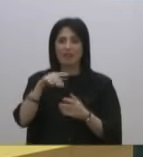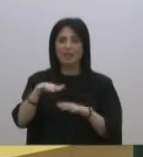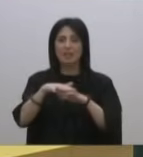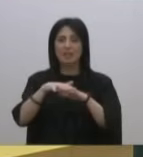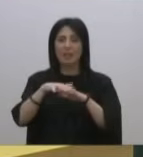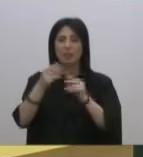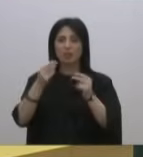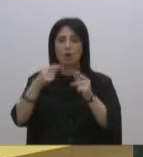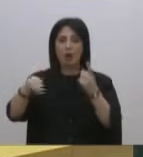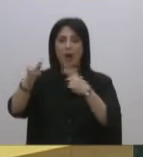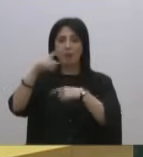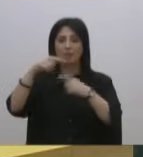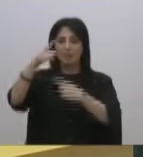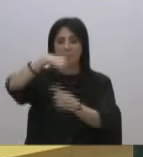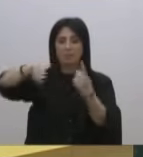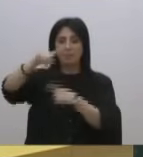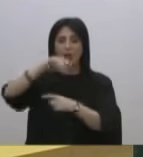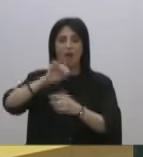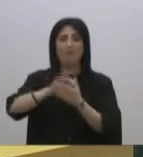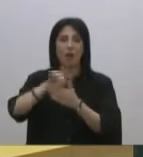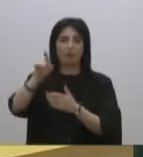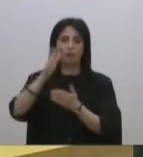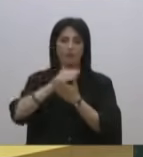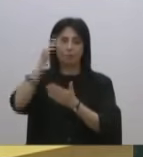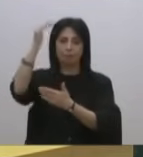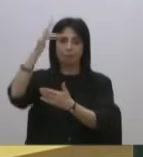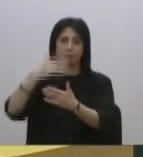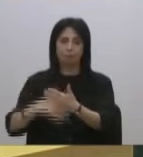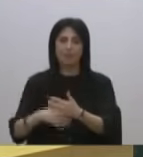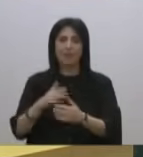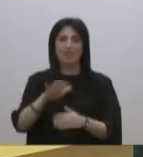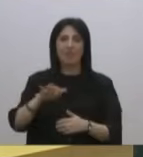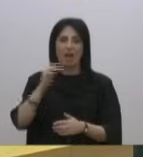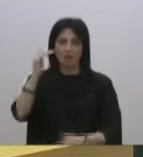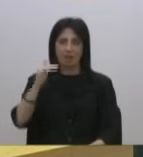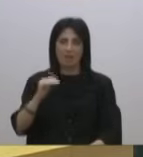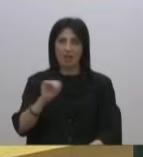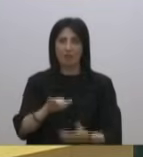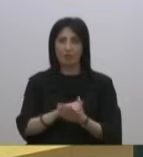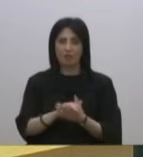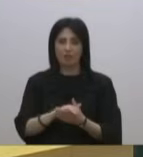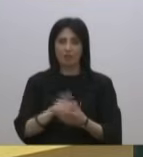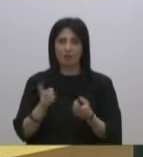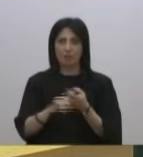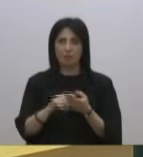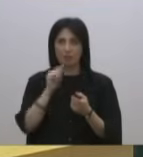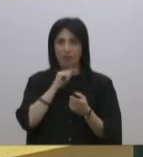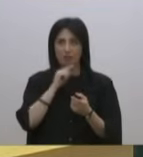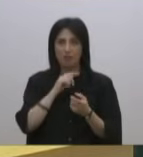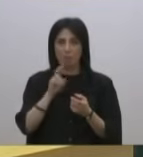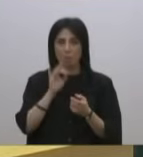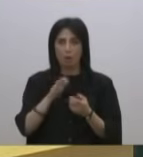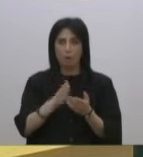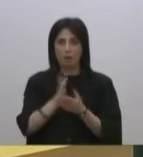საბაზრო კაპიტალის ბაზრის მიმოქცევიდან გამომდინარე, ევროკავშირს ყავს შეყვანილი ის ქვეყნები, რომელიც ევროკავშირთან ასოცირდება ეკონომიკური